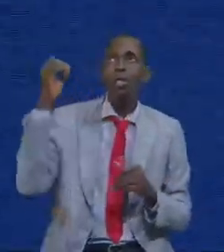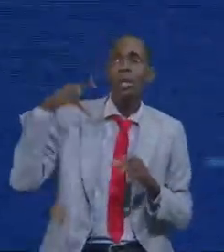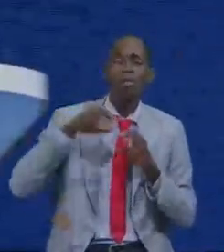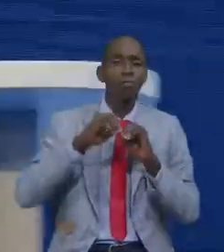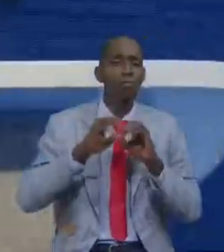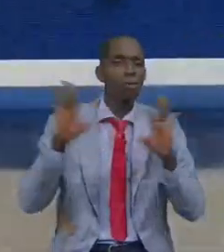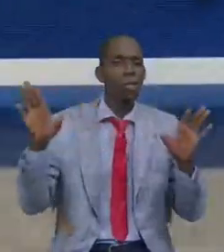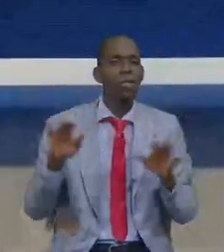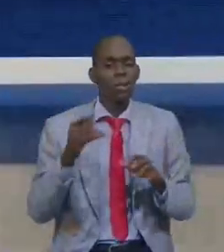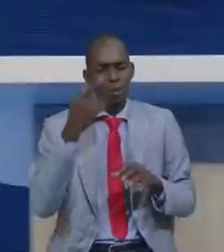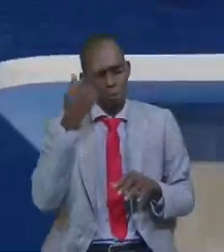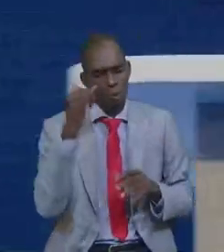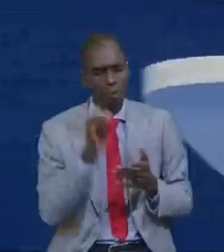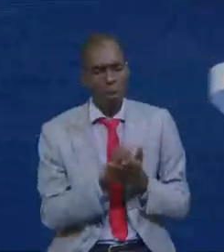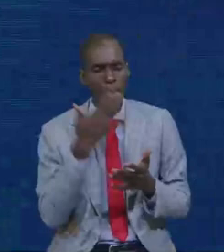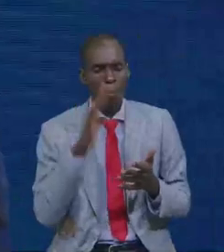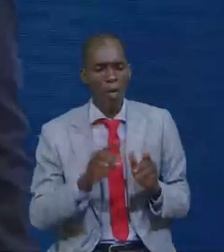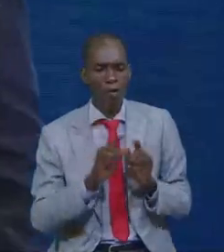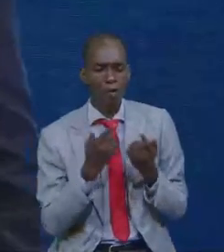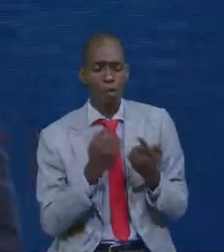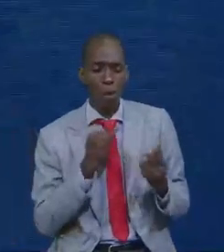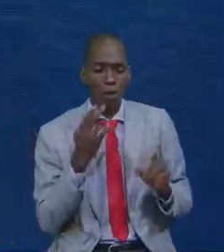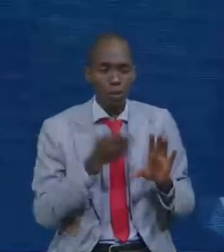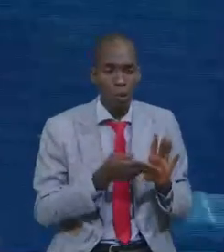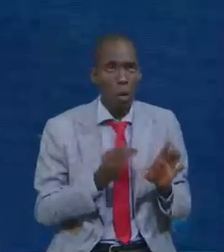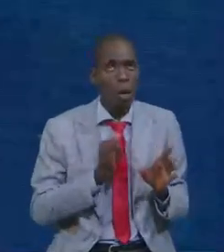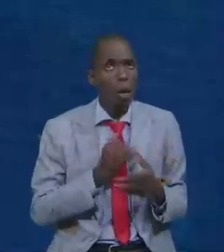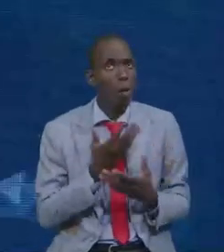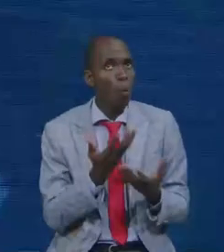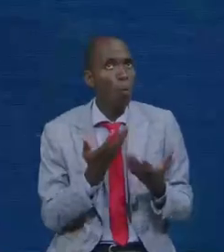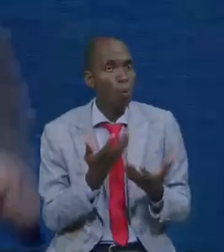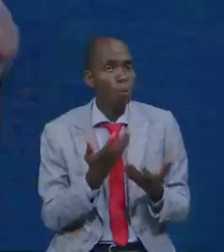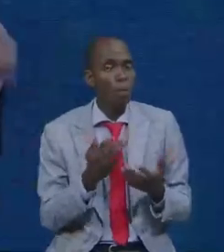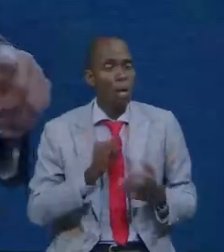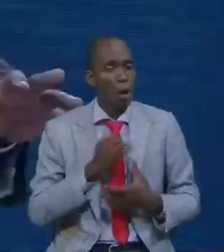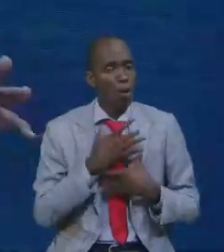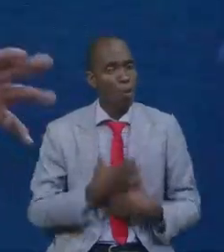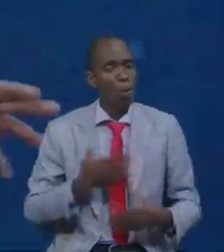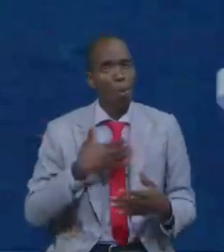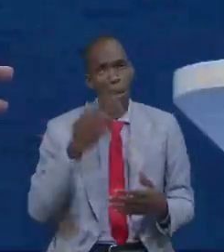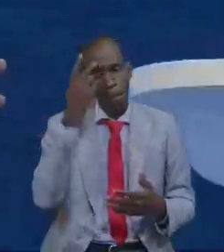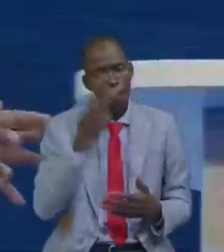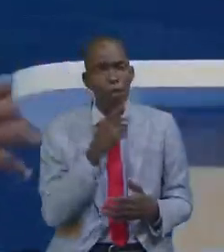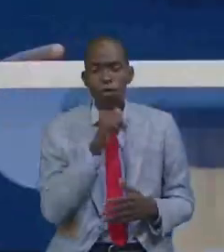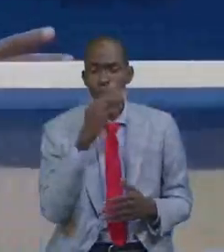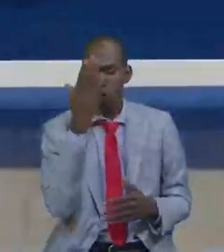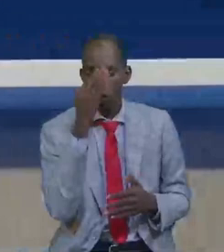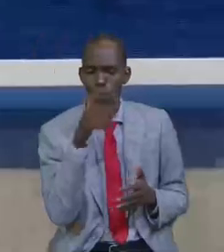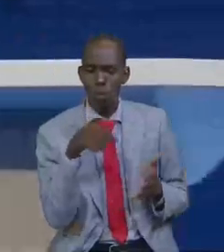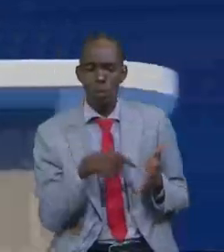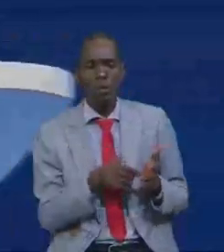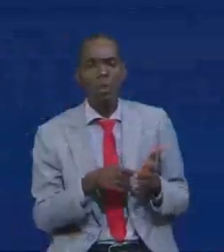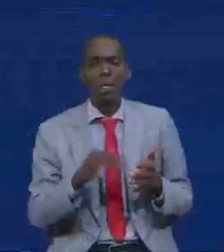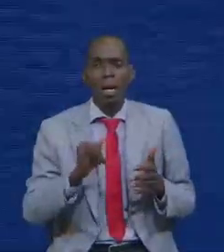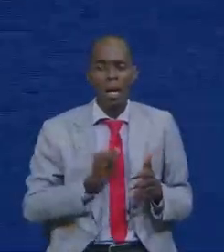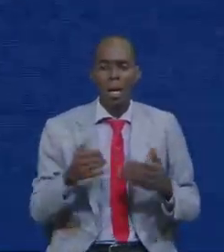joué à une société concrète. Je sais que papa ne va pas ça. Je pense que papa ne saura pas ça. Je suis allé faire ce